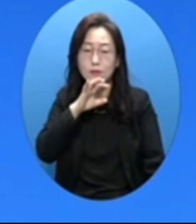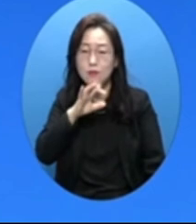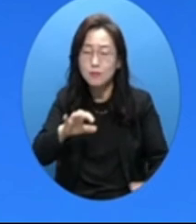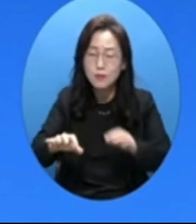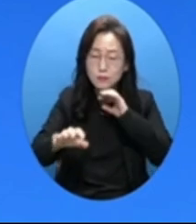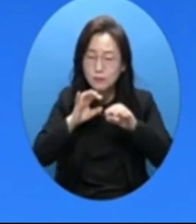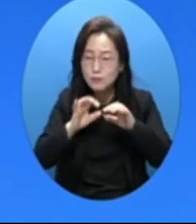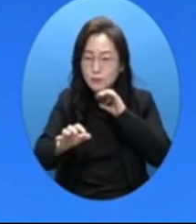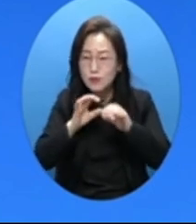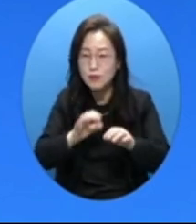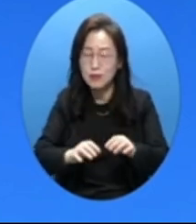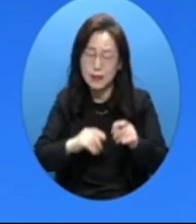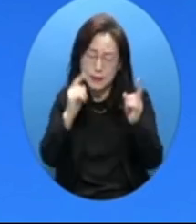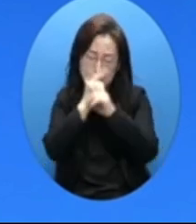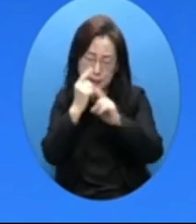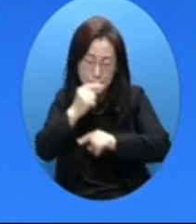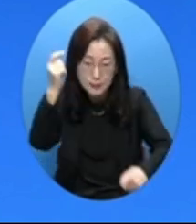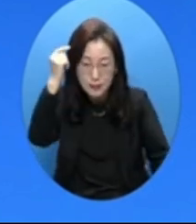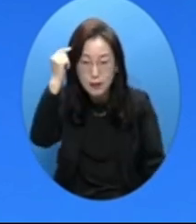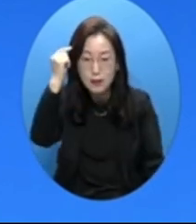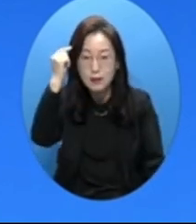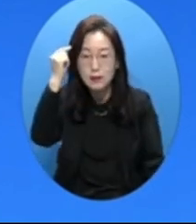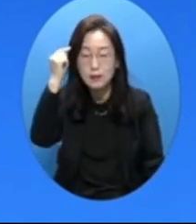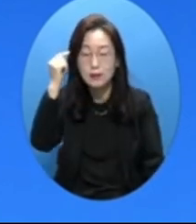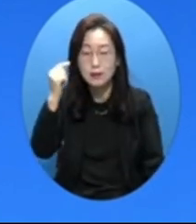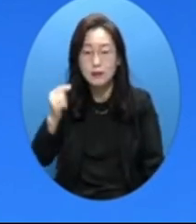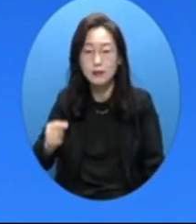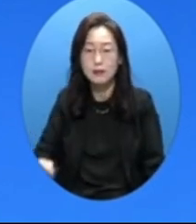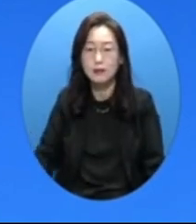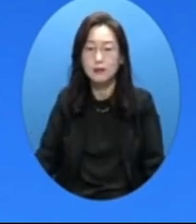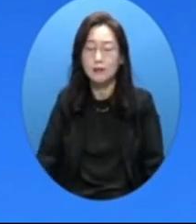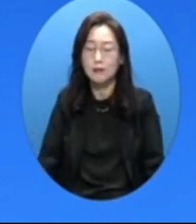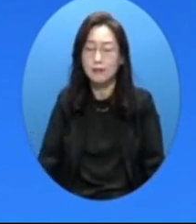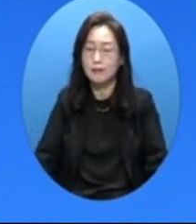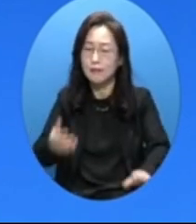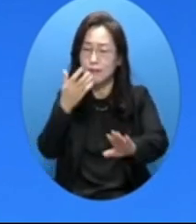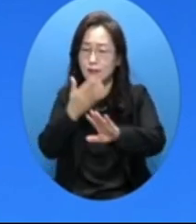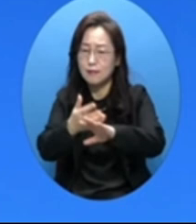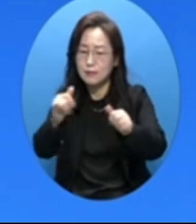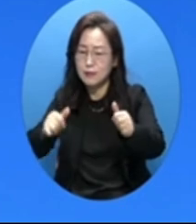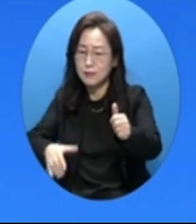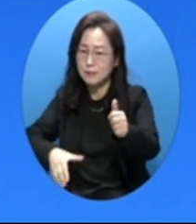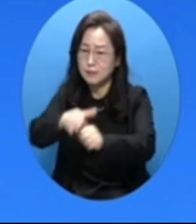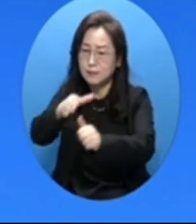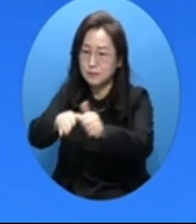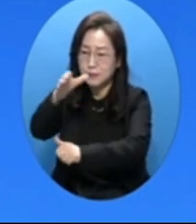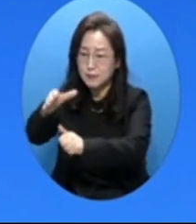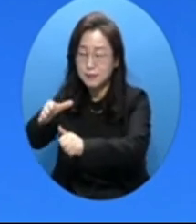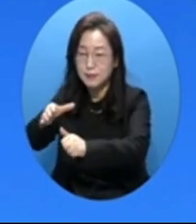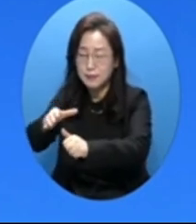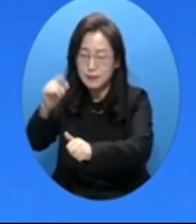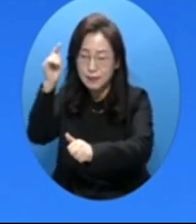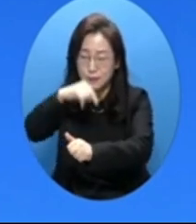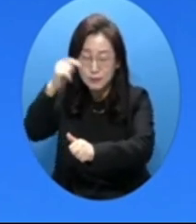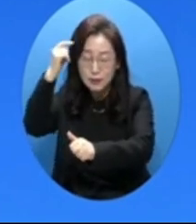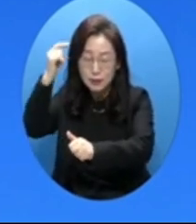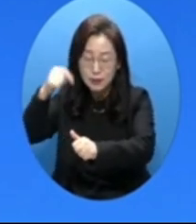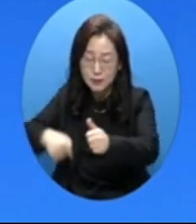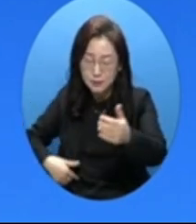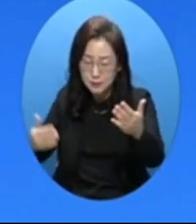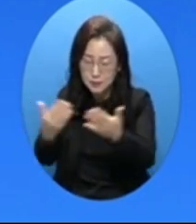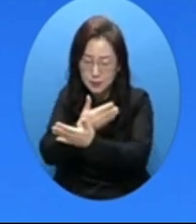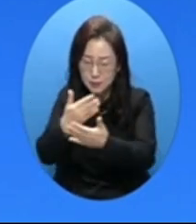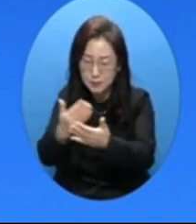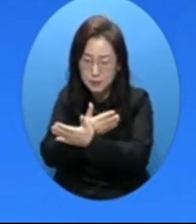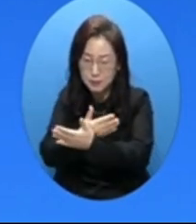불평 부정적인 생각 남을 해 하려고 했던 나쁜 생각들을 다 회개하고 내려놓기를